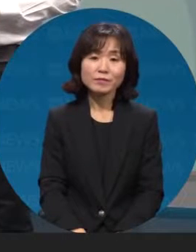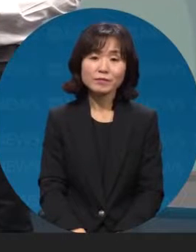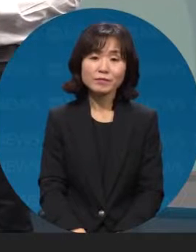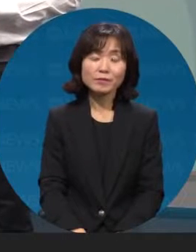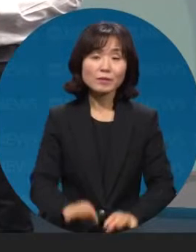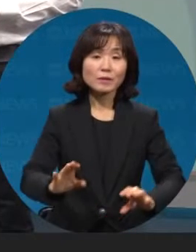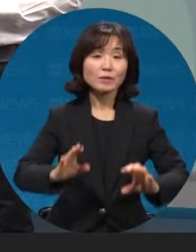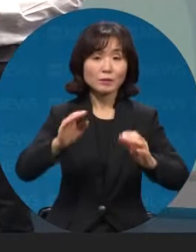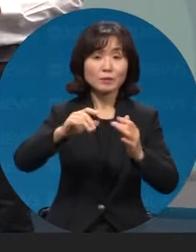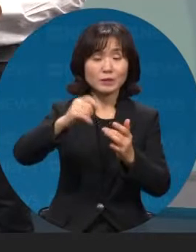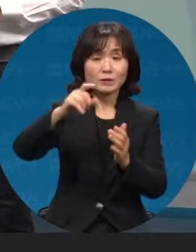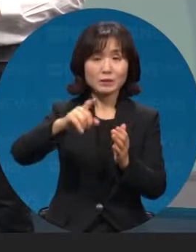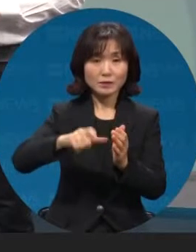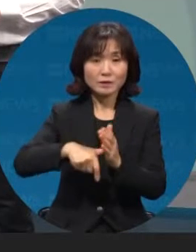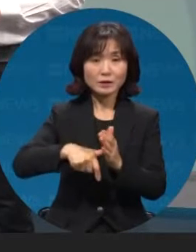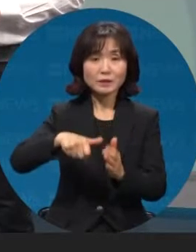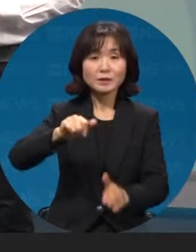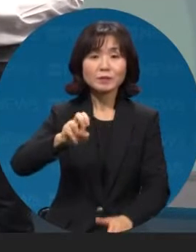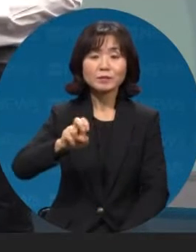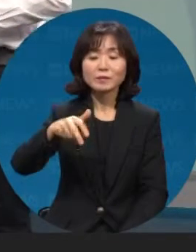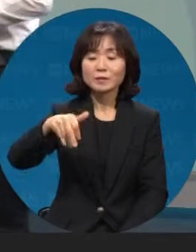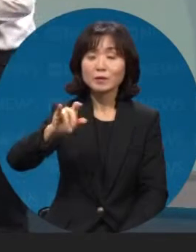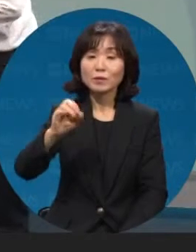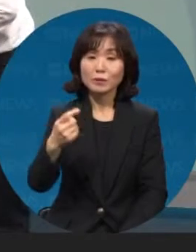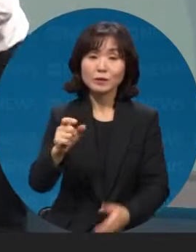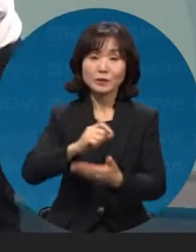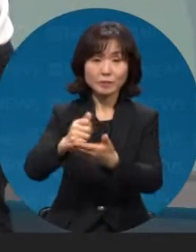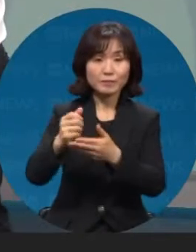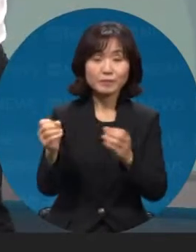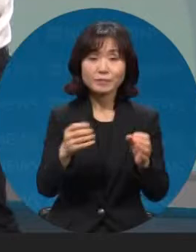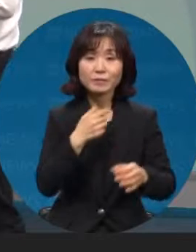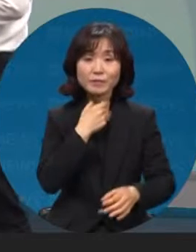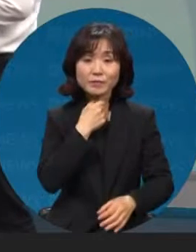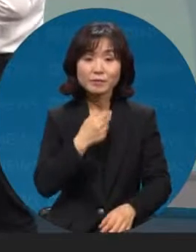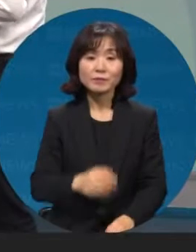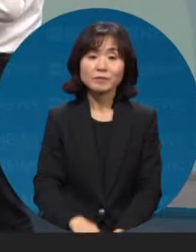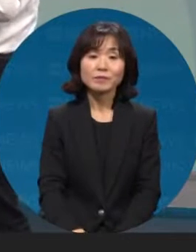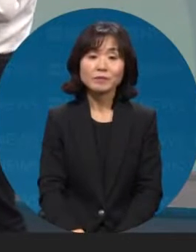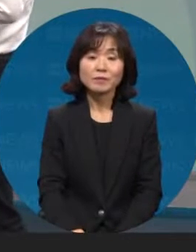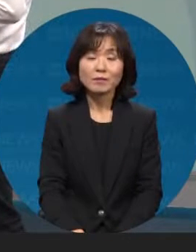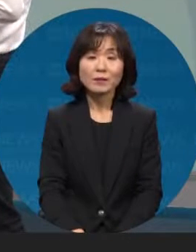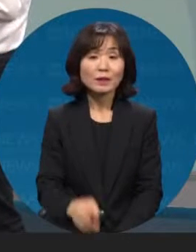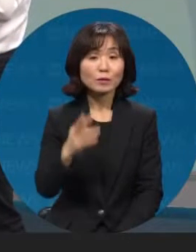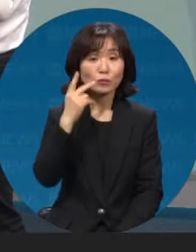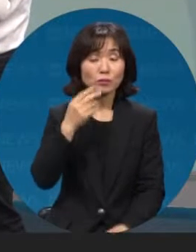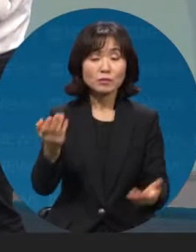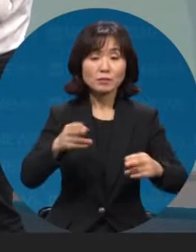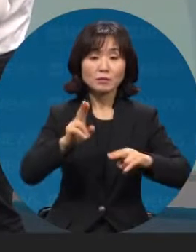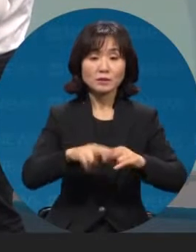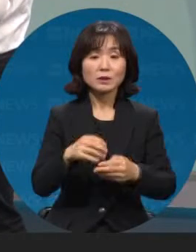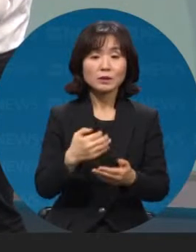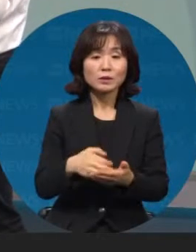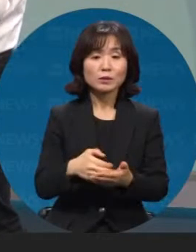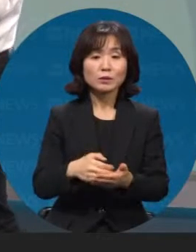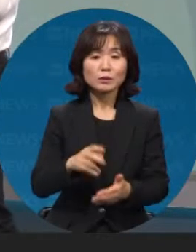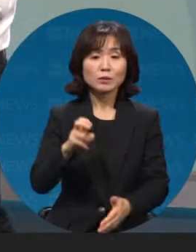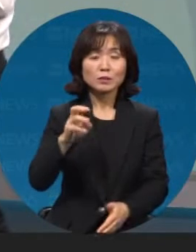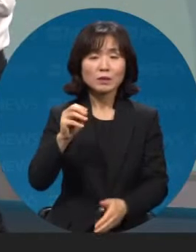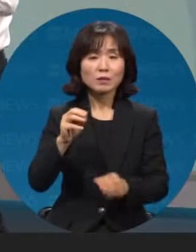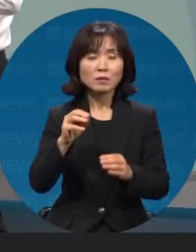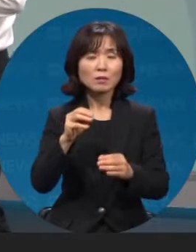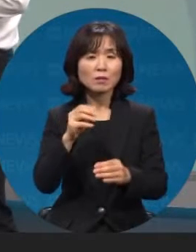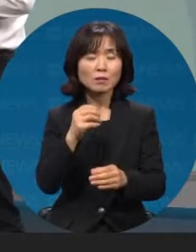오늘 글로벌 픽 순서는 금 차오 기자와 함께 합니다 버섯이 접해 하세요 첫 소집 보겠습니까 미국 일자리 수십만 개 를